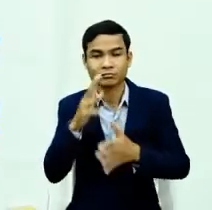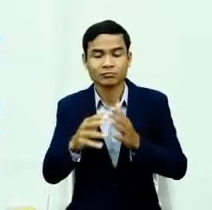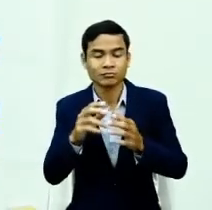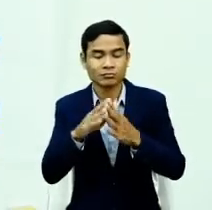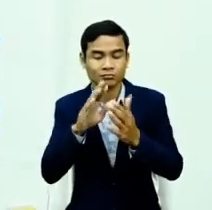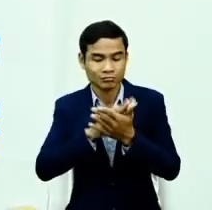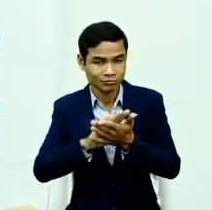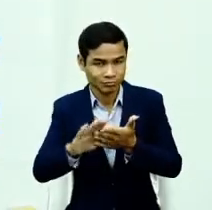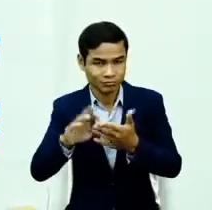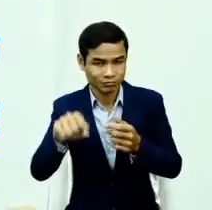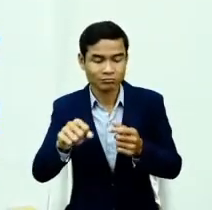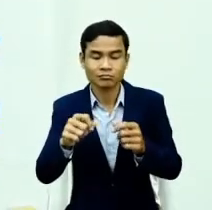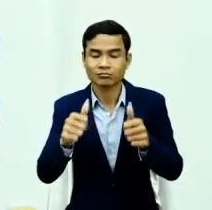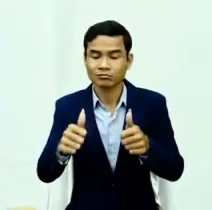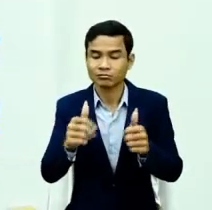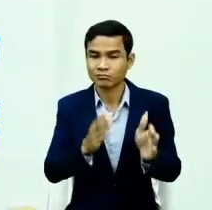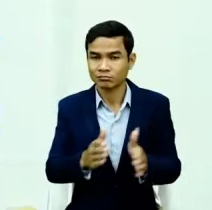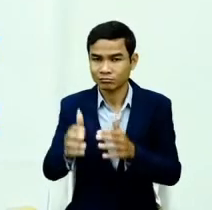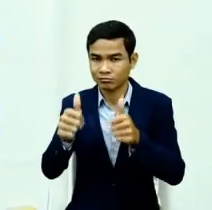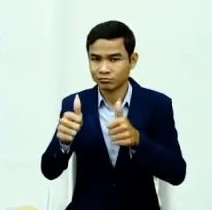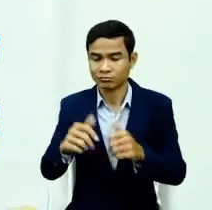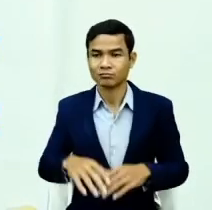đó bịa